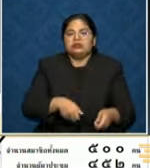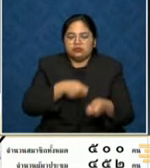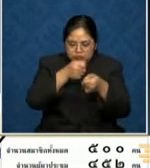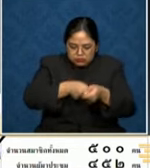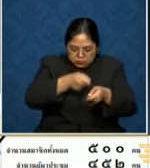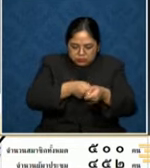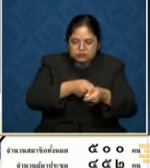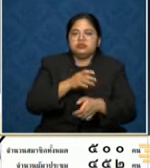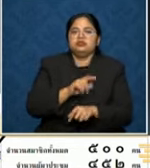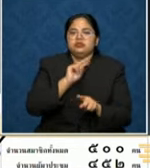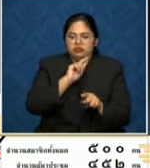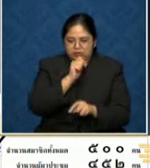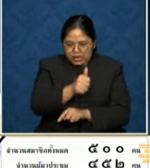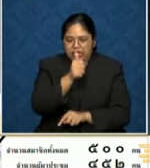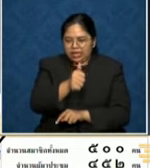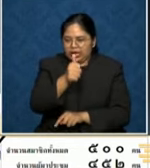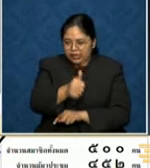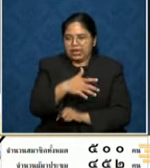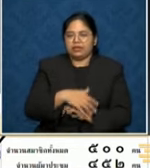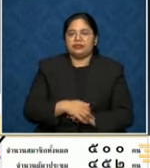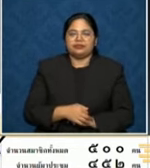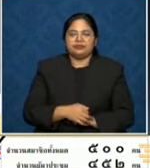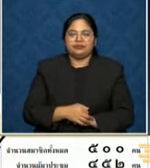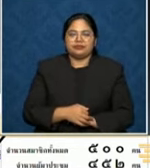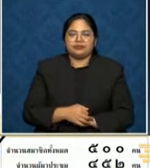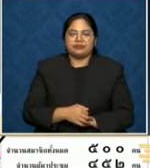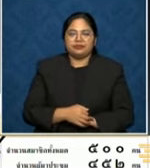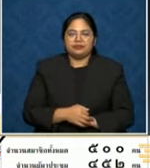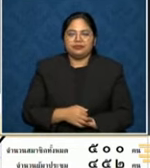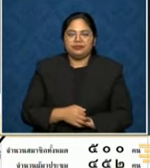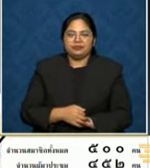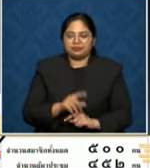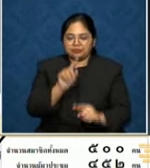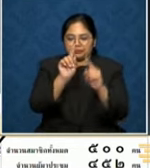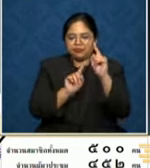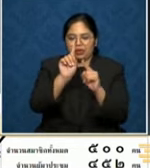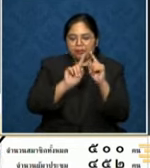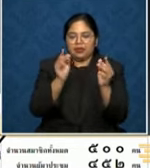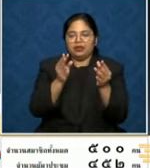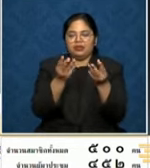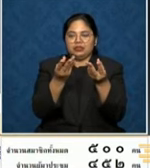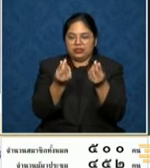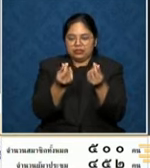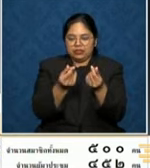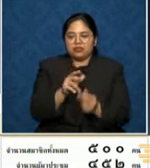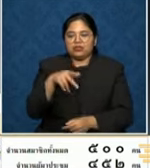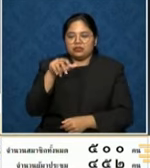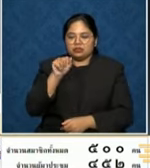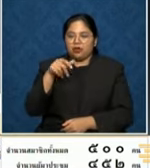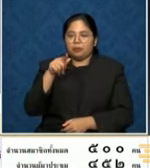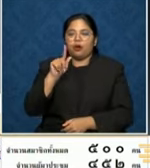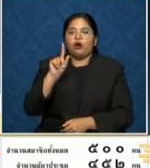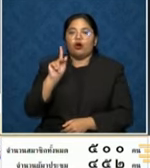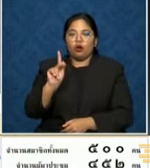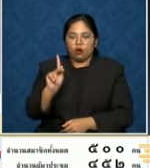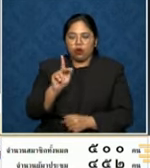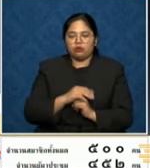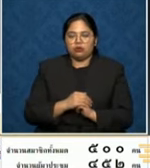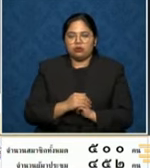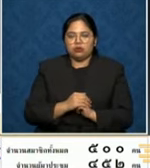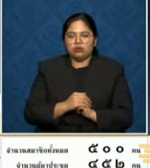ส.นะครับประเมินที่ดินที่เป็นที่ดินของสปก. 4.1